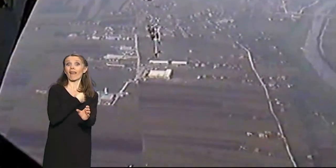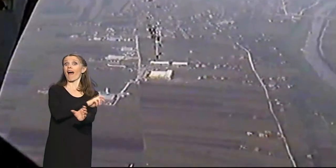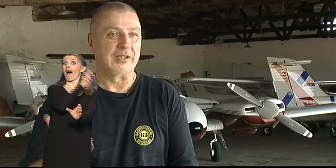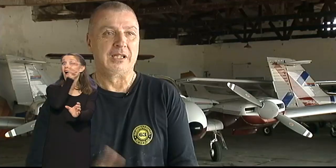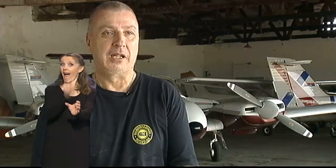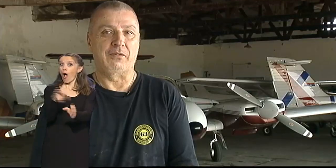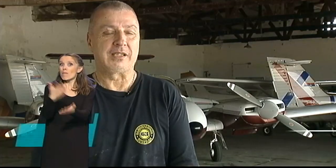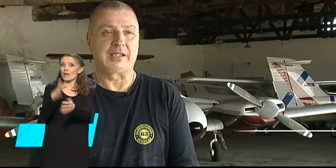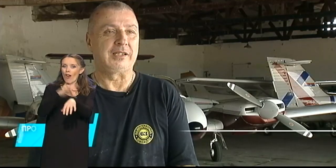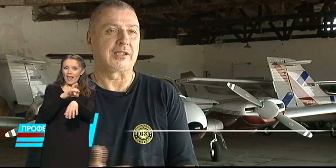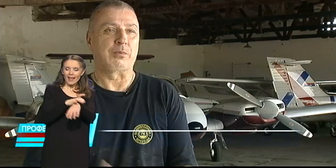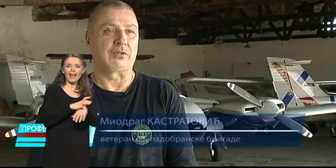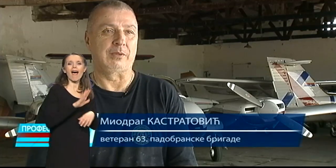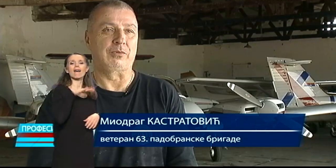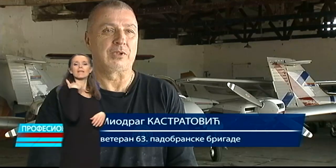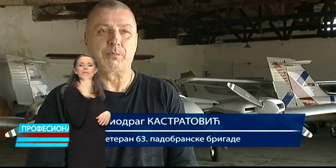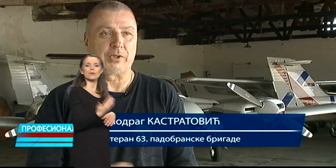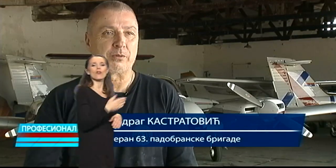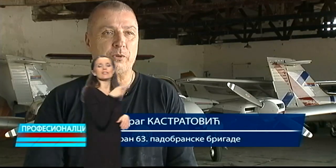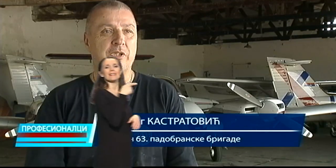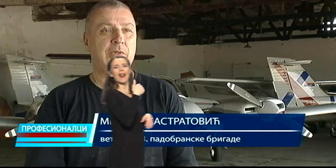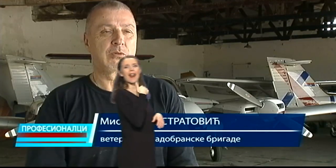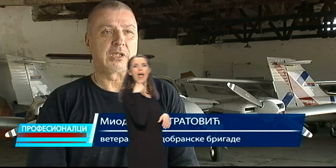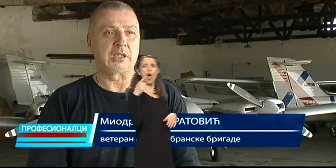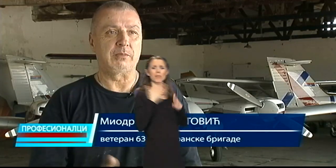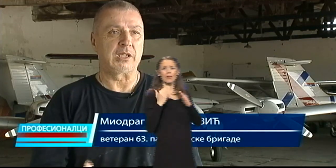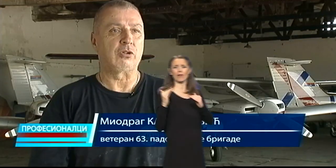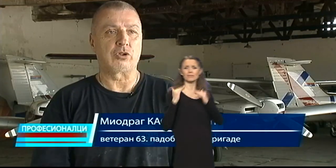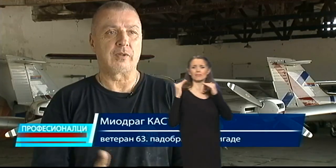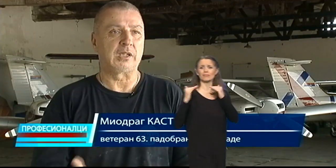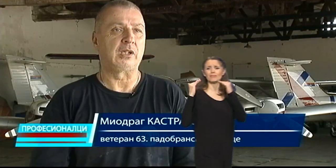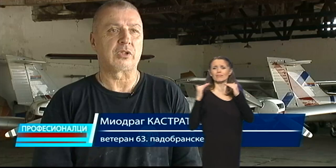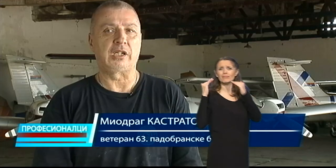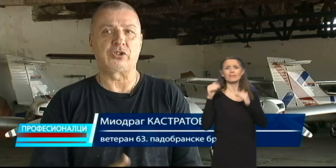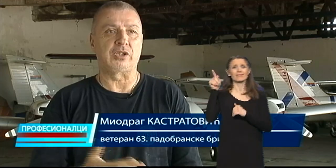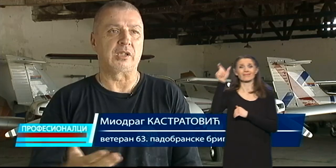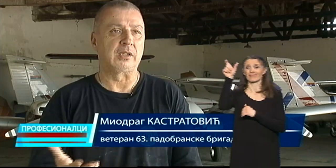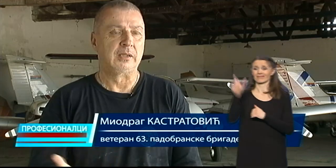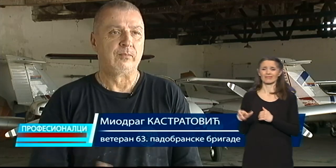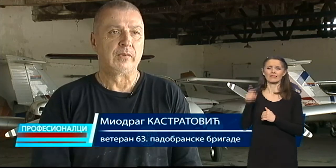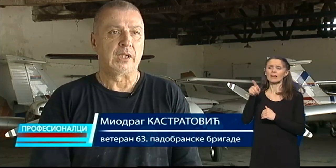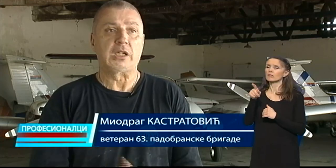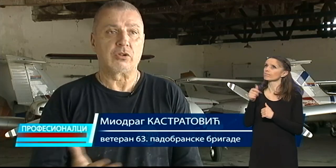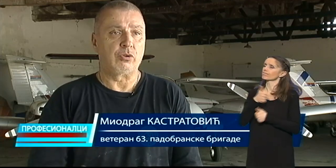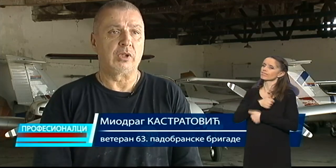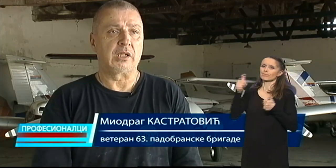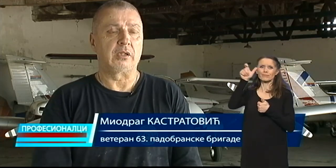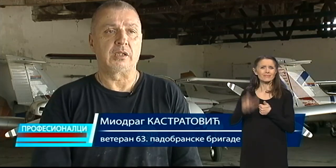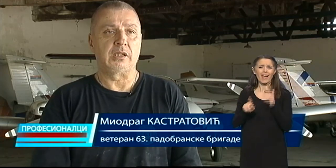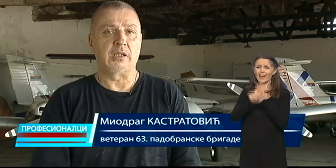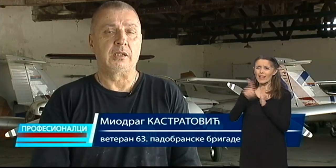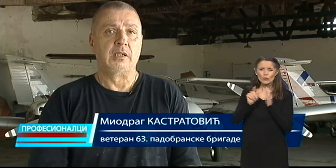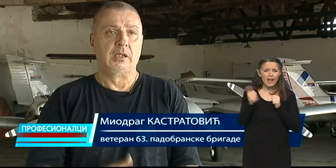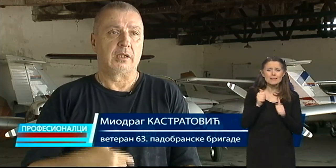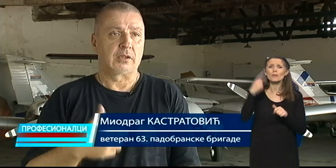napredovao van serijski po svemu. I po sportskim rezultatima, i kao čovek, i kao starešina, i kao drugar,